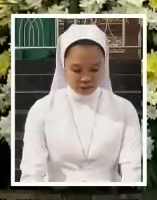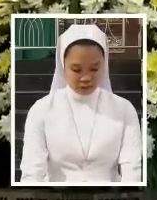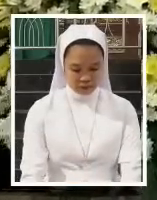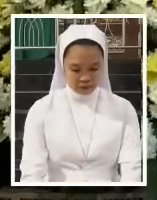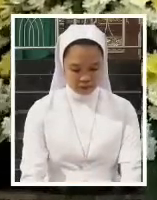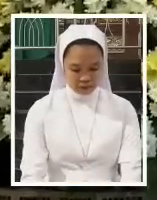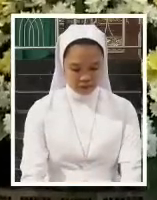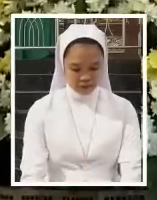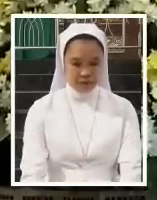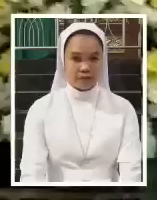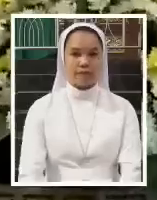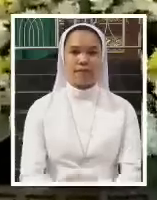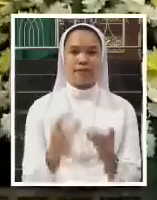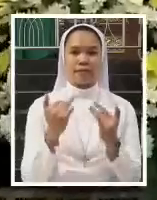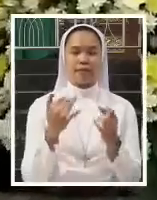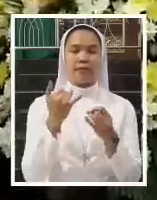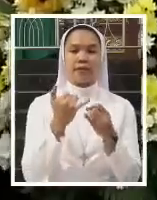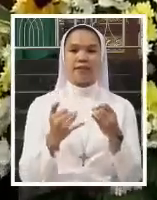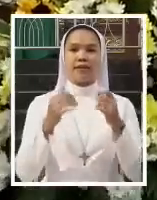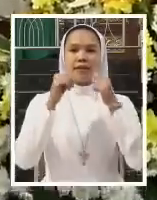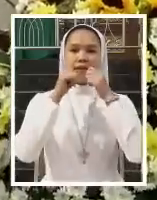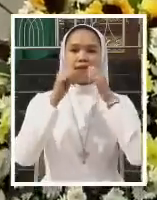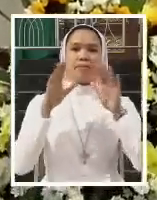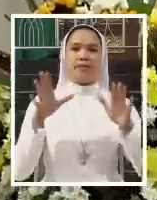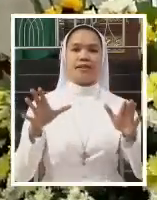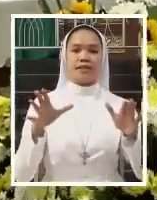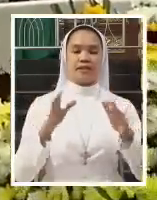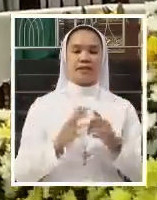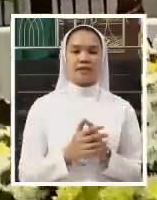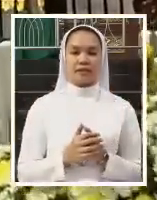Matindog na po ang gabos para sa huring bendisyon.